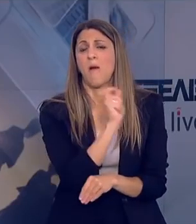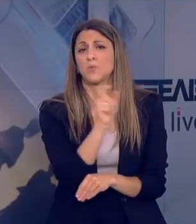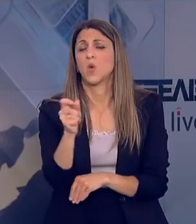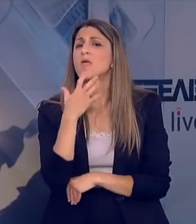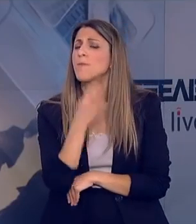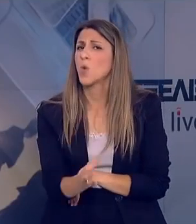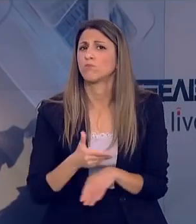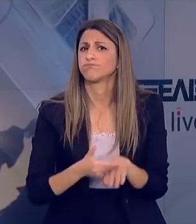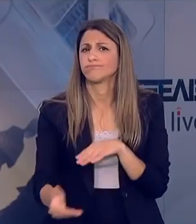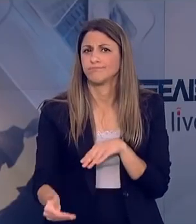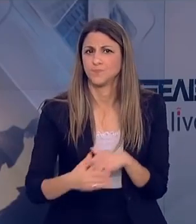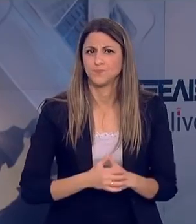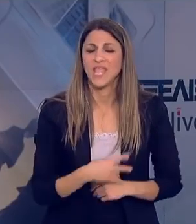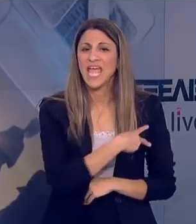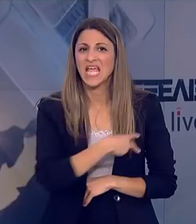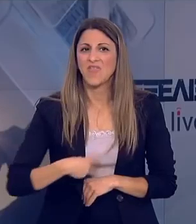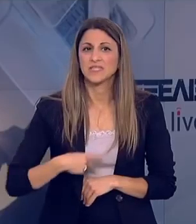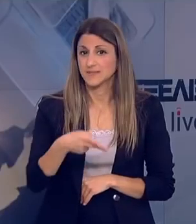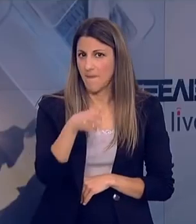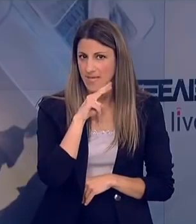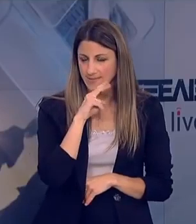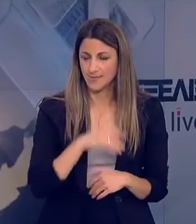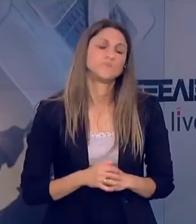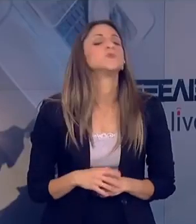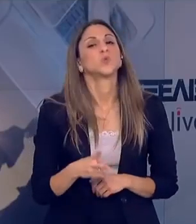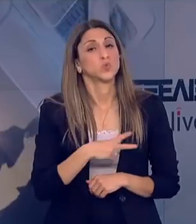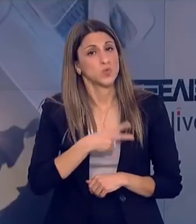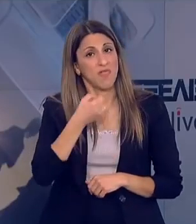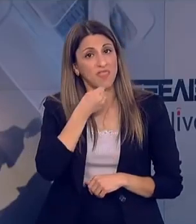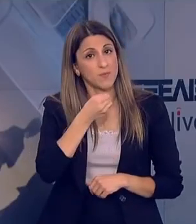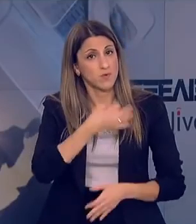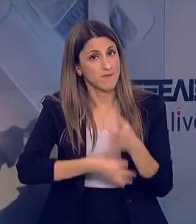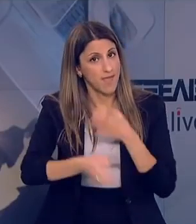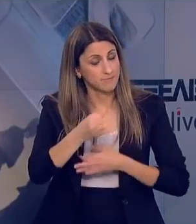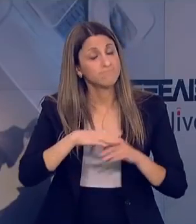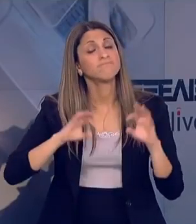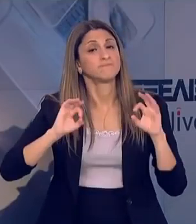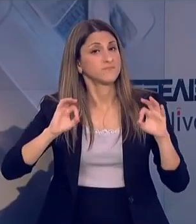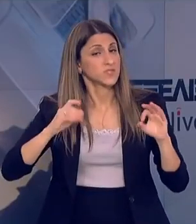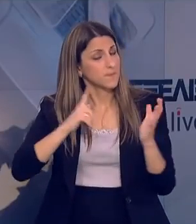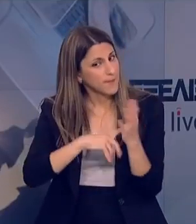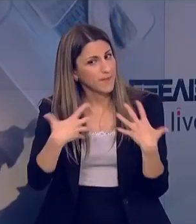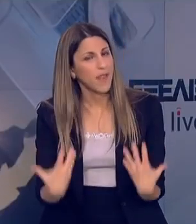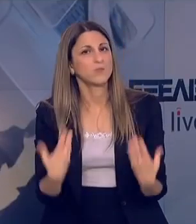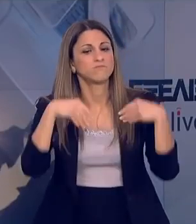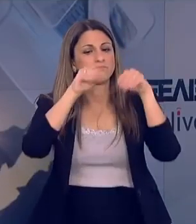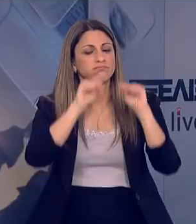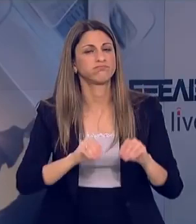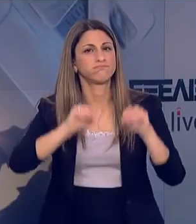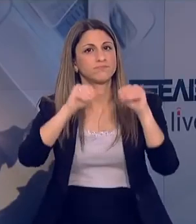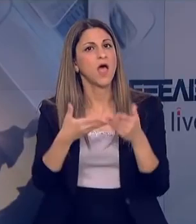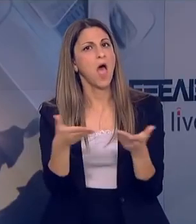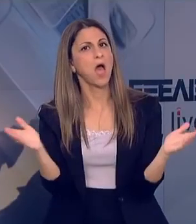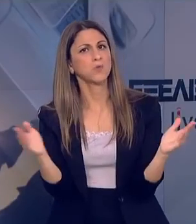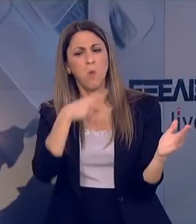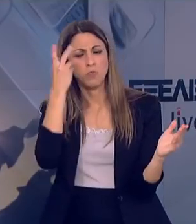Να πω για τα επιστημονικά δεδομένα, γιατί είναι σημαντικό αυτό που θέτει ο δημοσιογράφος. Φυσικά και είναι το ιδανικό να υπάρχουν τα δεδομένα, να είναι ανοιχτά και προσβάσιμα